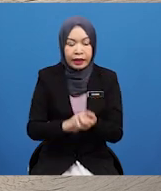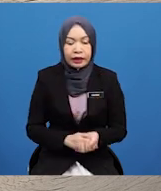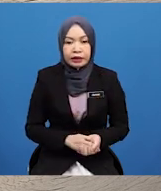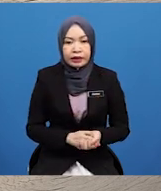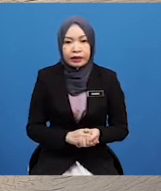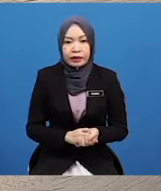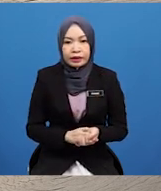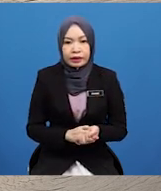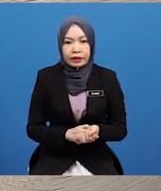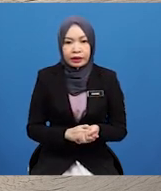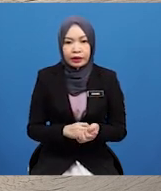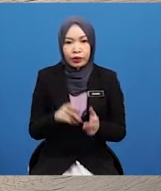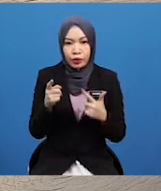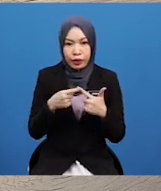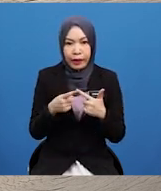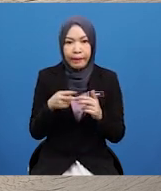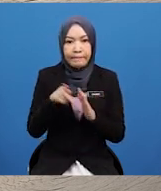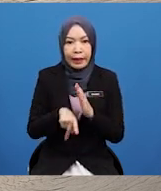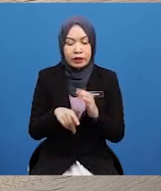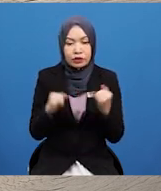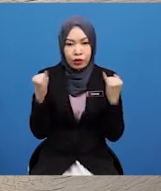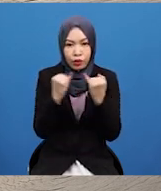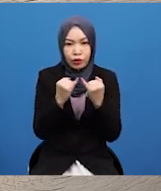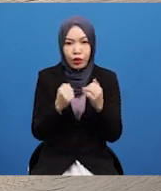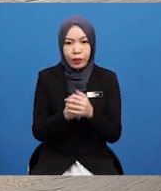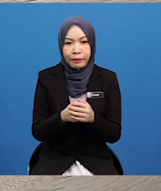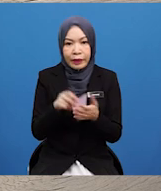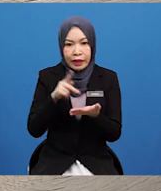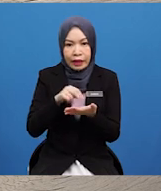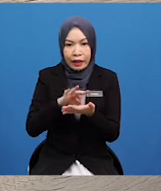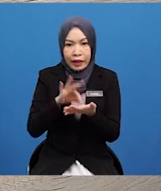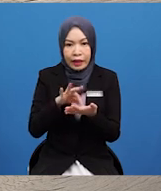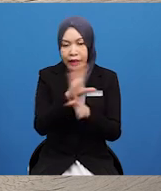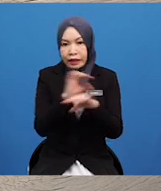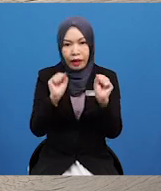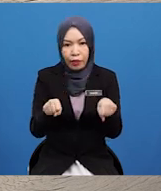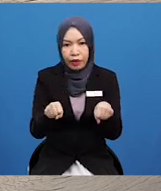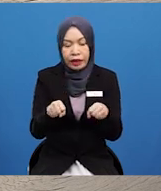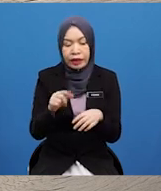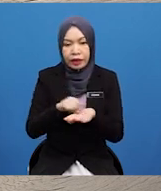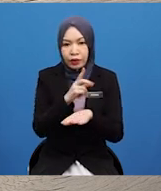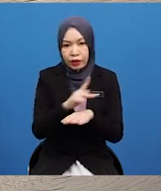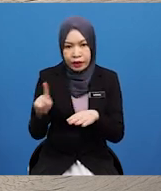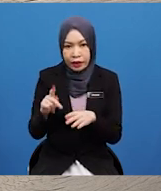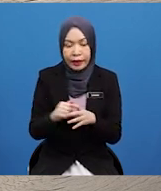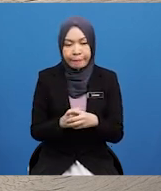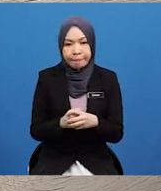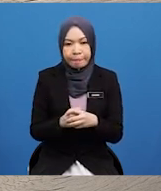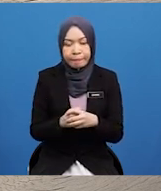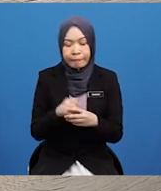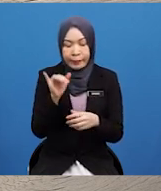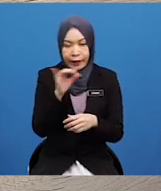boleh digunakan selepas kata bilangan ini. Empat, struktur binaan ayat didahului kata